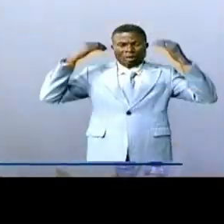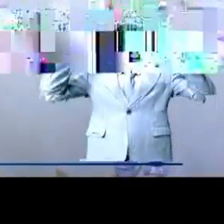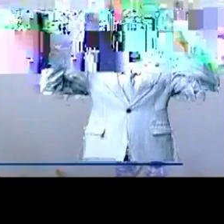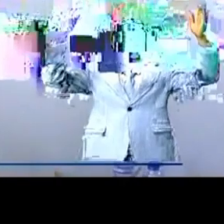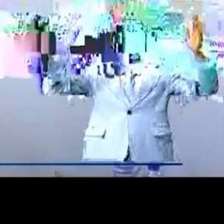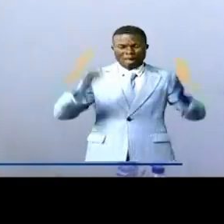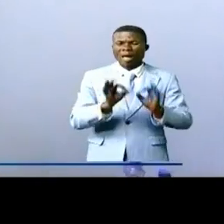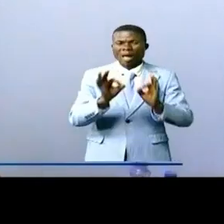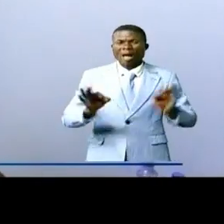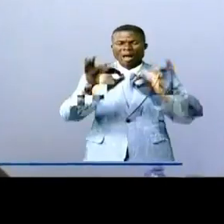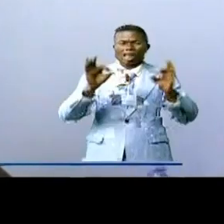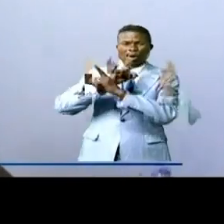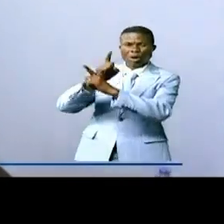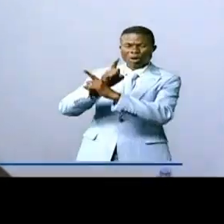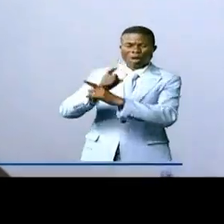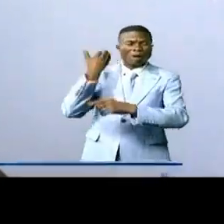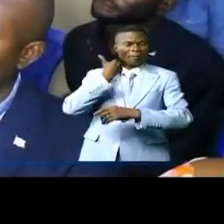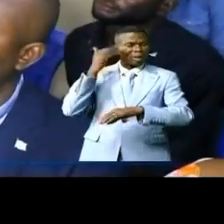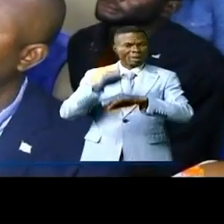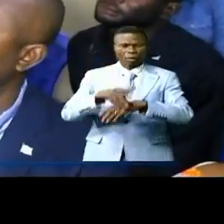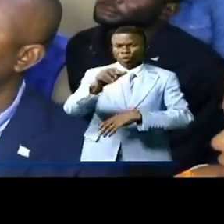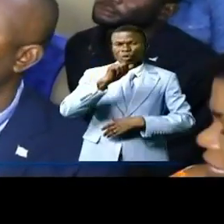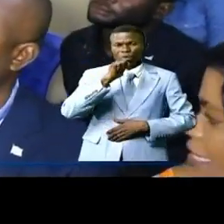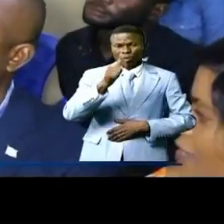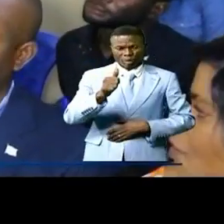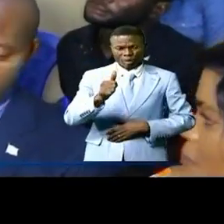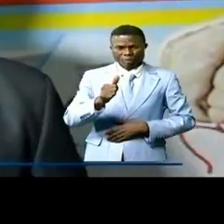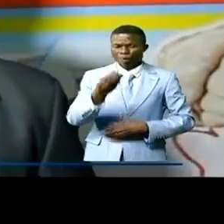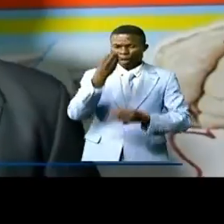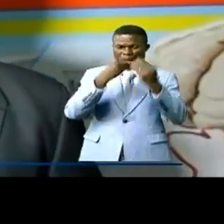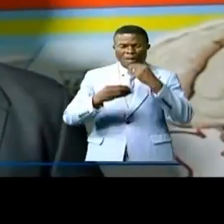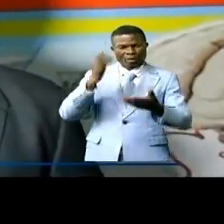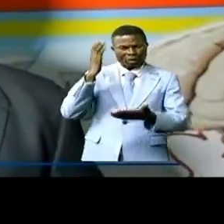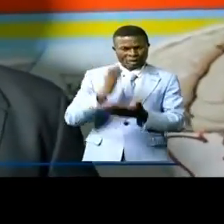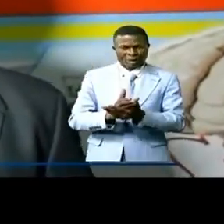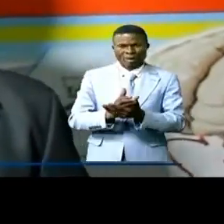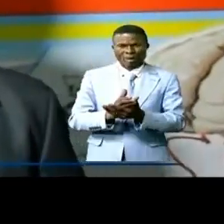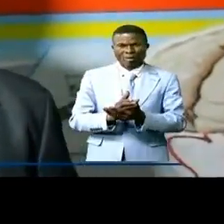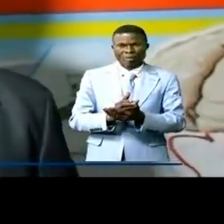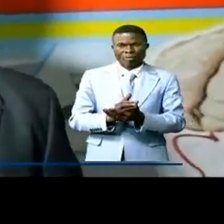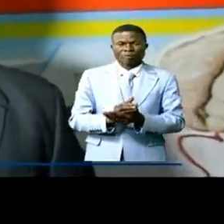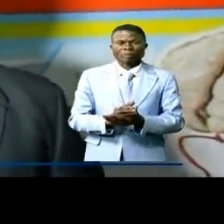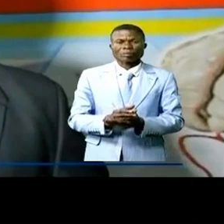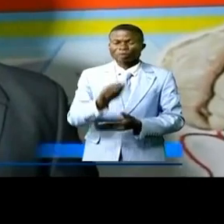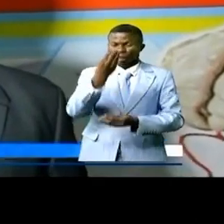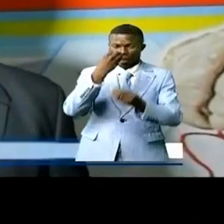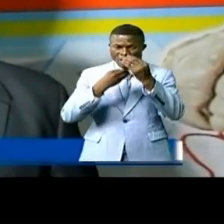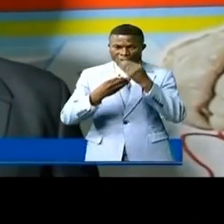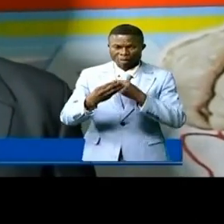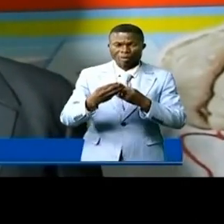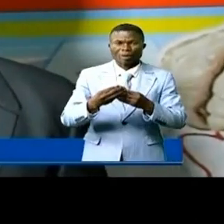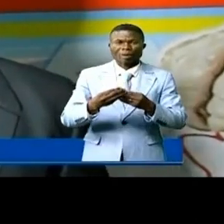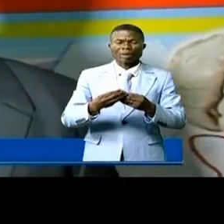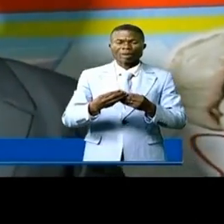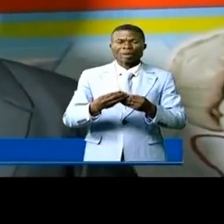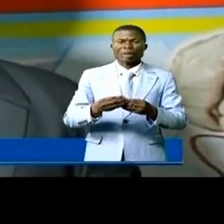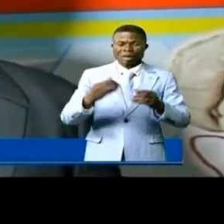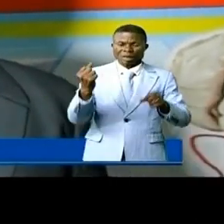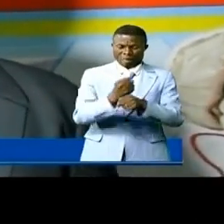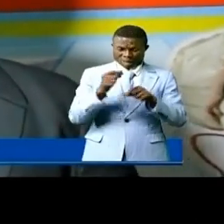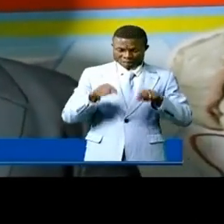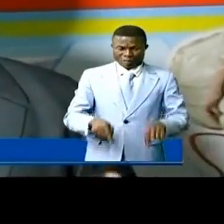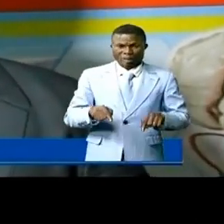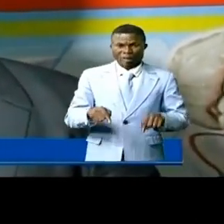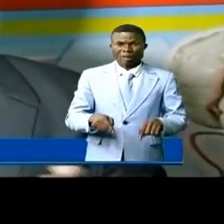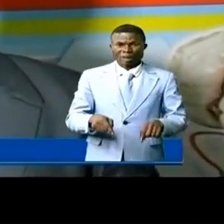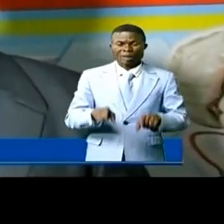une prévention de cette maladie et la malnutrition et faut manger les aliments qui sont produits nous devons éviter